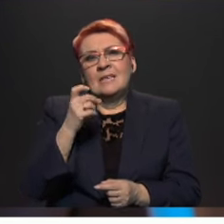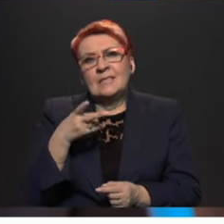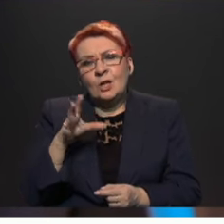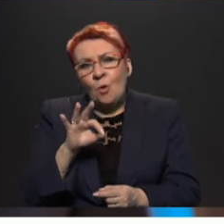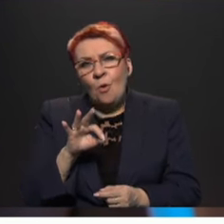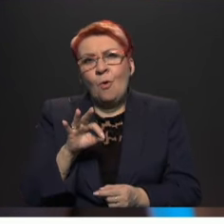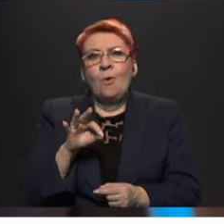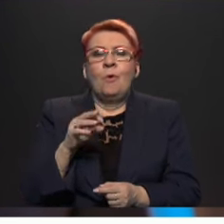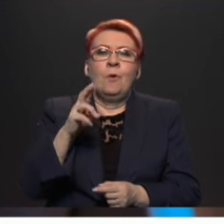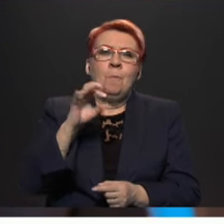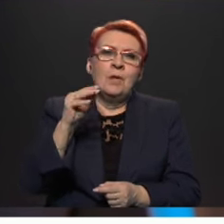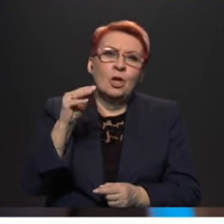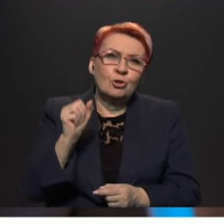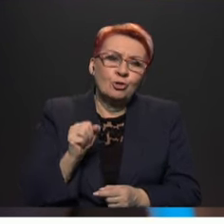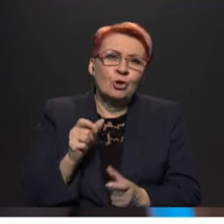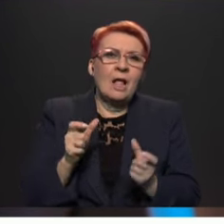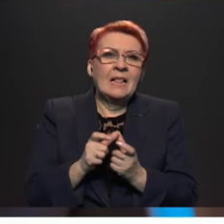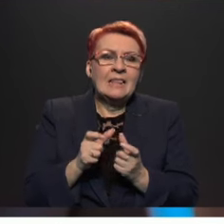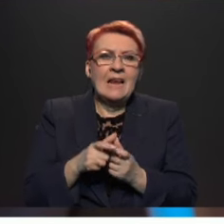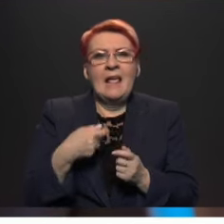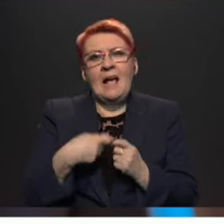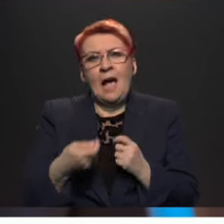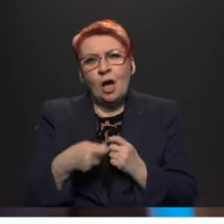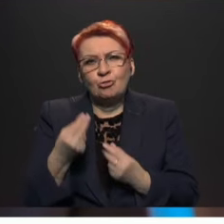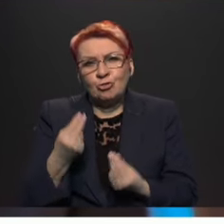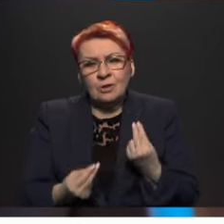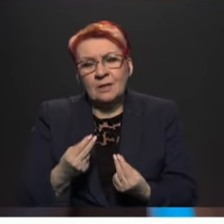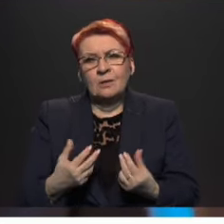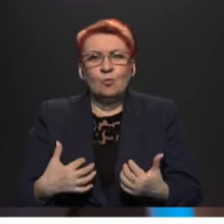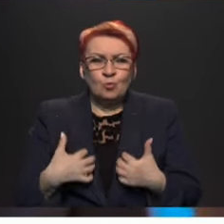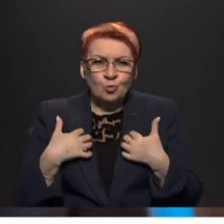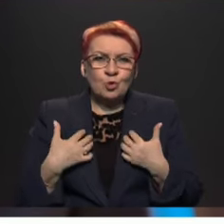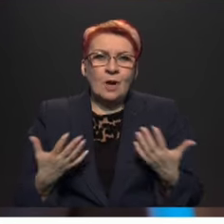биржа, и лотереи, и все такое, и карточные игры ужасные, да,